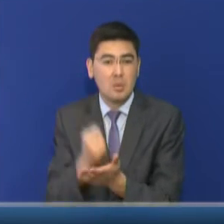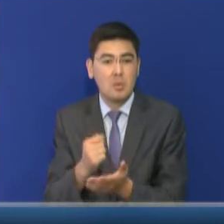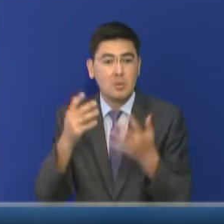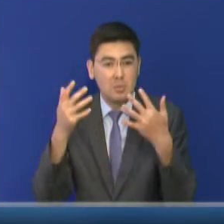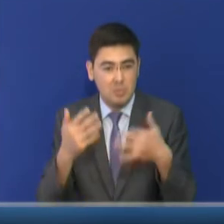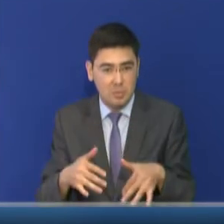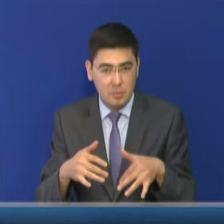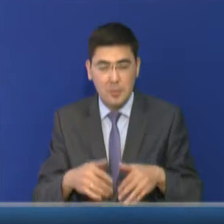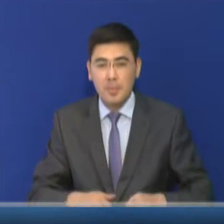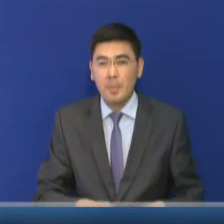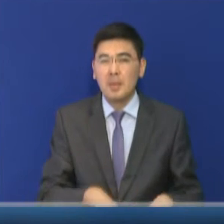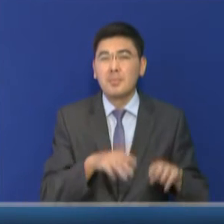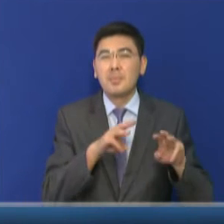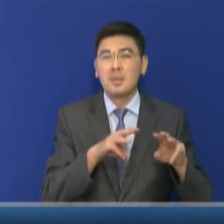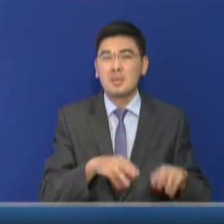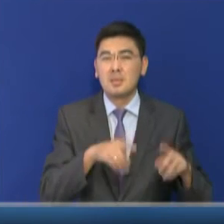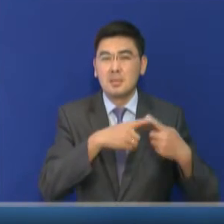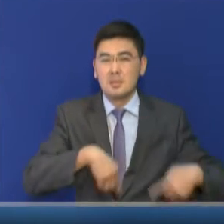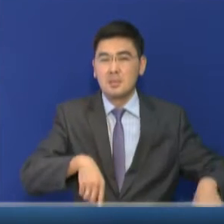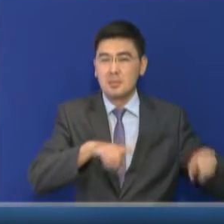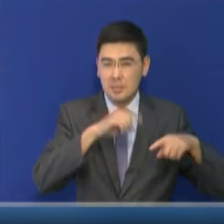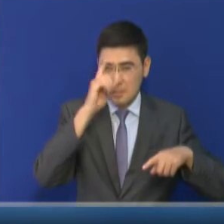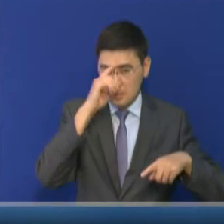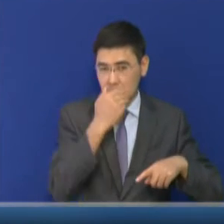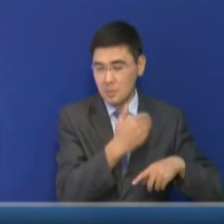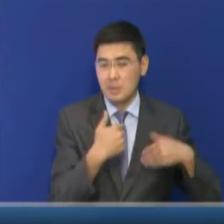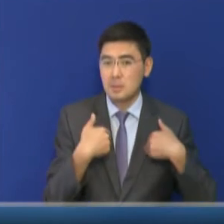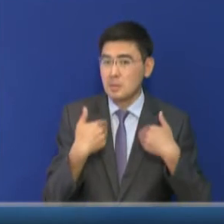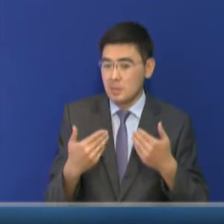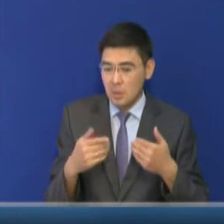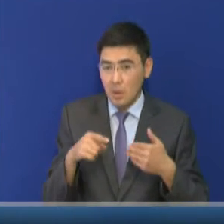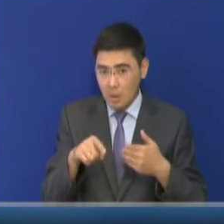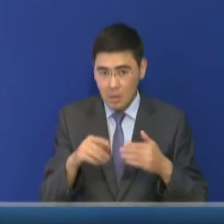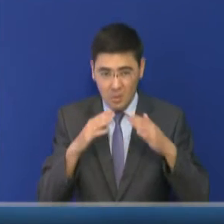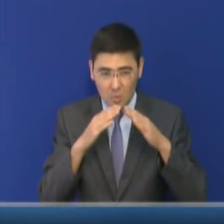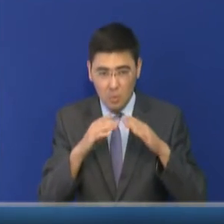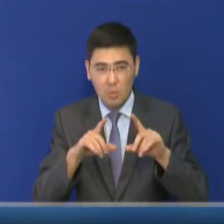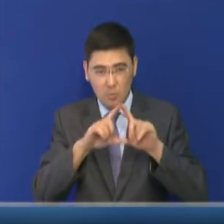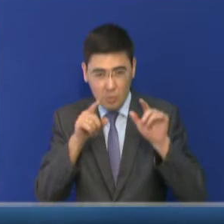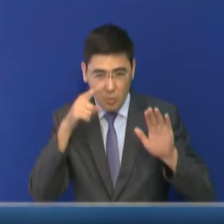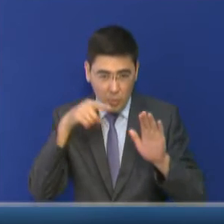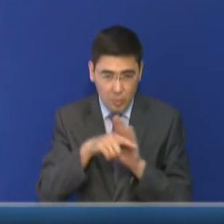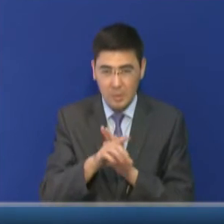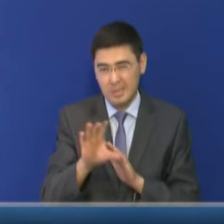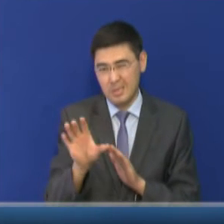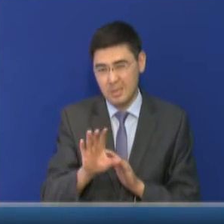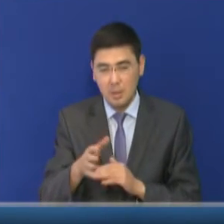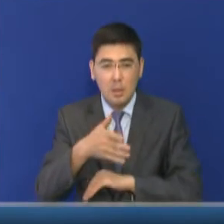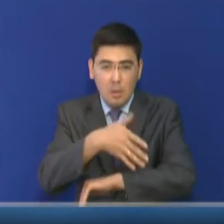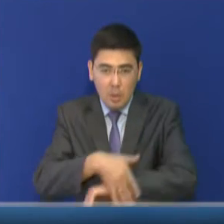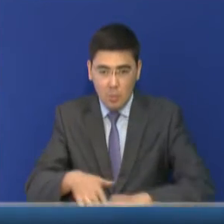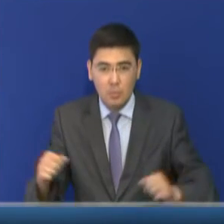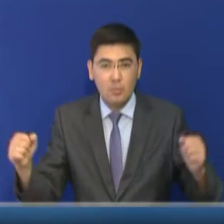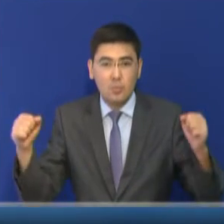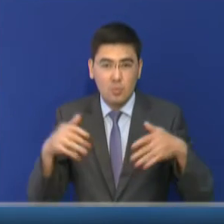рекомендациям Министерства образования его проведение будет на улице, не в закрытых помещениях, без большого